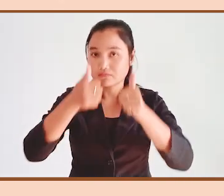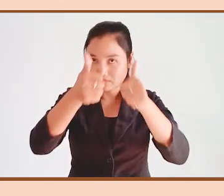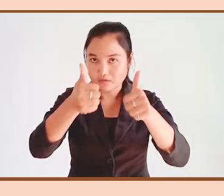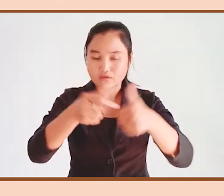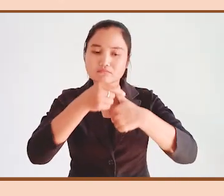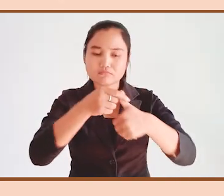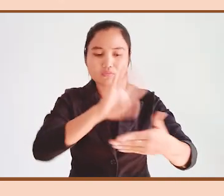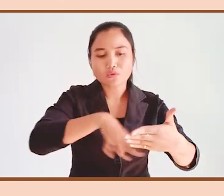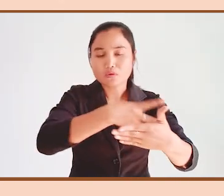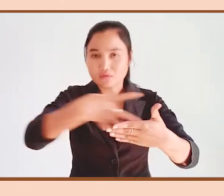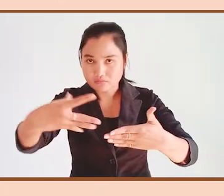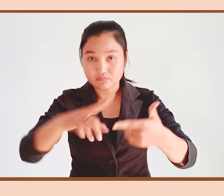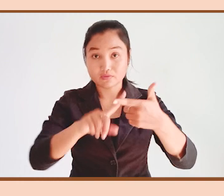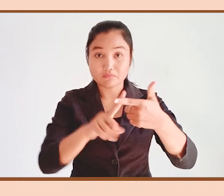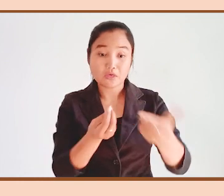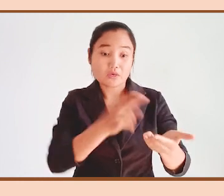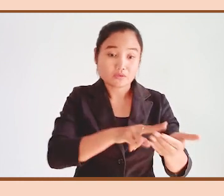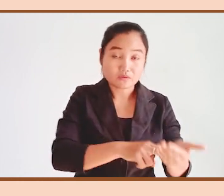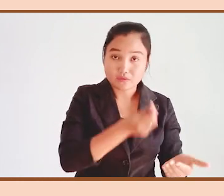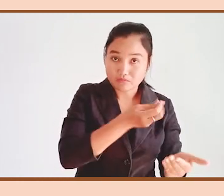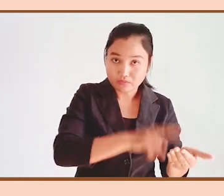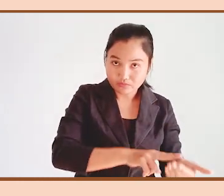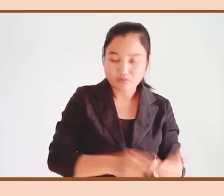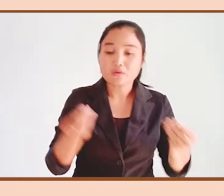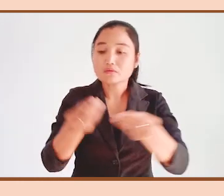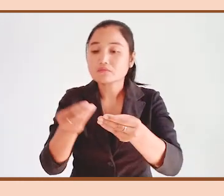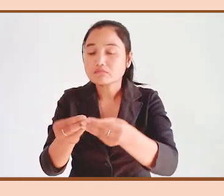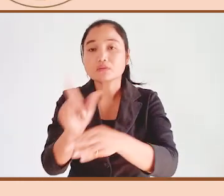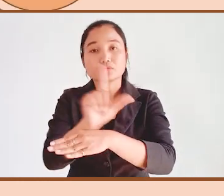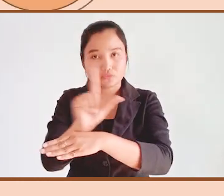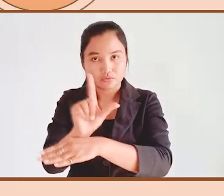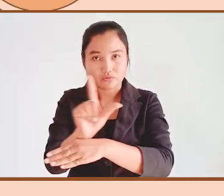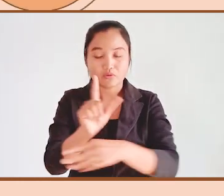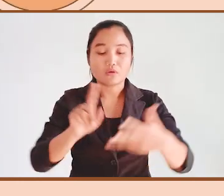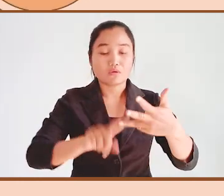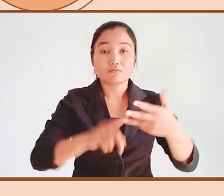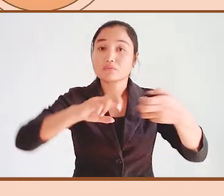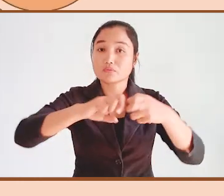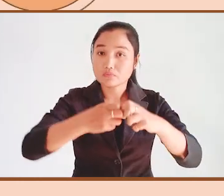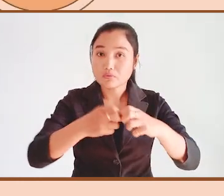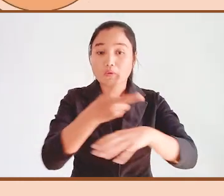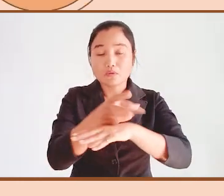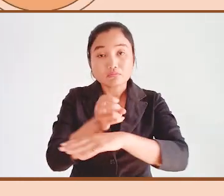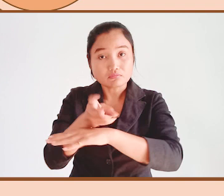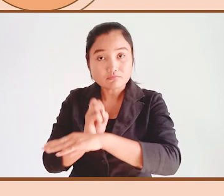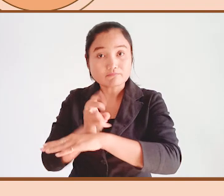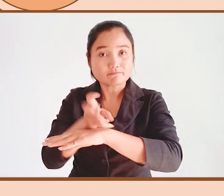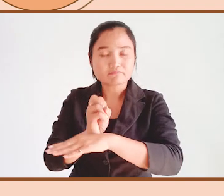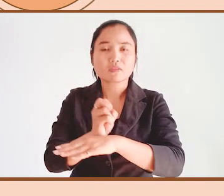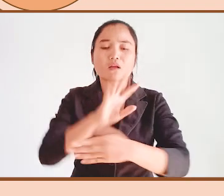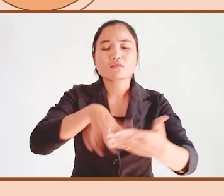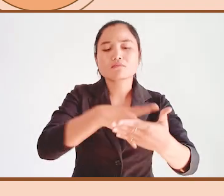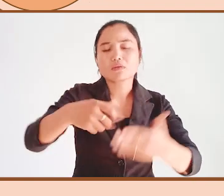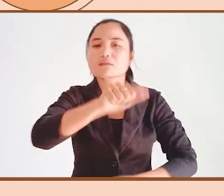គម្រោងចំណាយការសន្សំការវិនិយោគរបៀបដោះបំណុលនិងការធ្វើផែនការហិរញ្ញវត្ថុផ្សេ